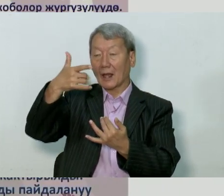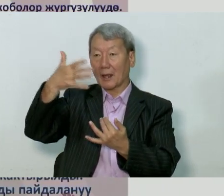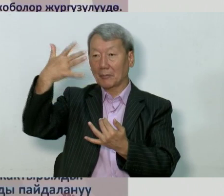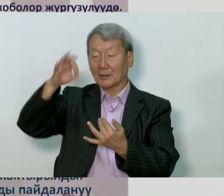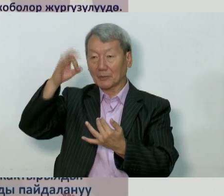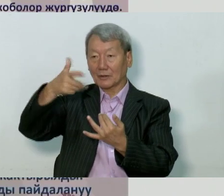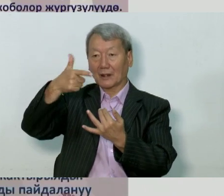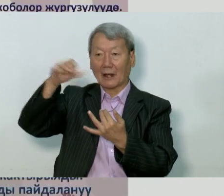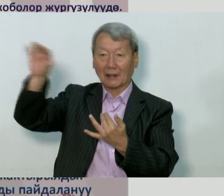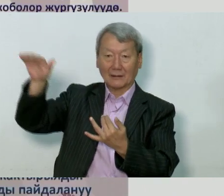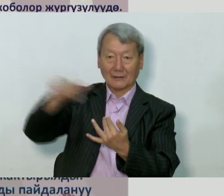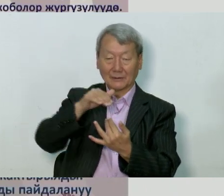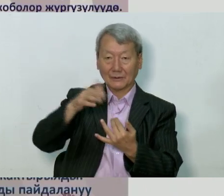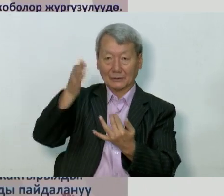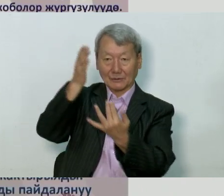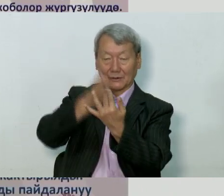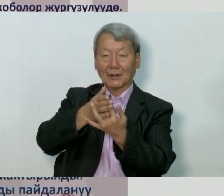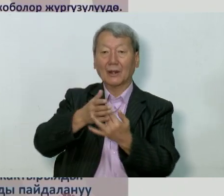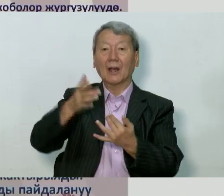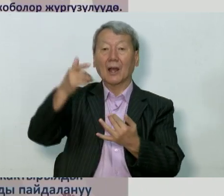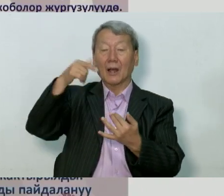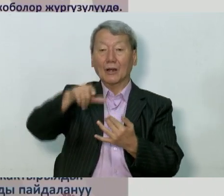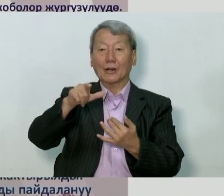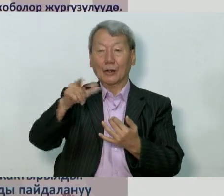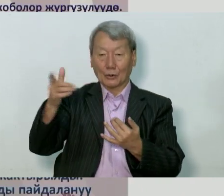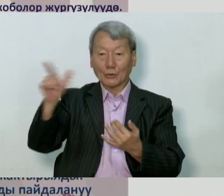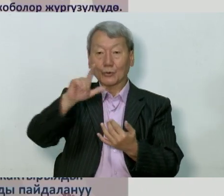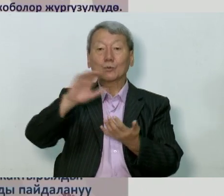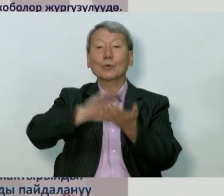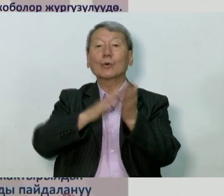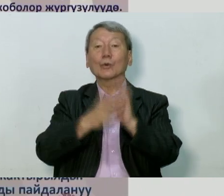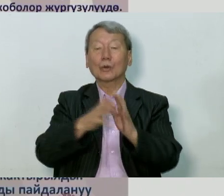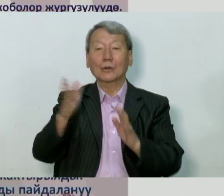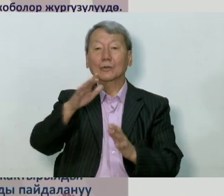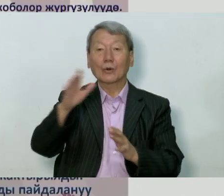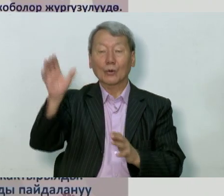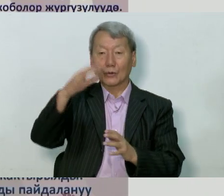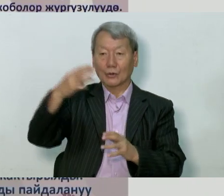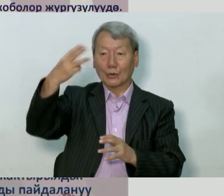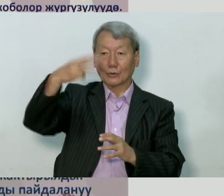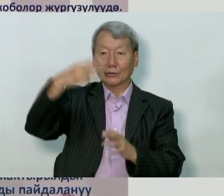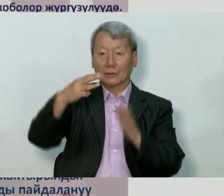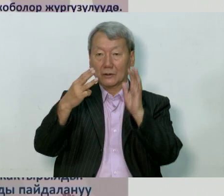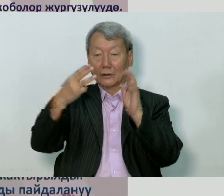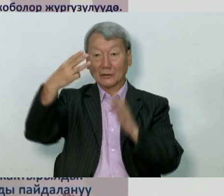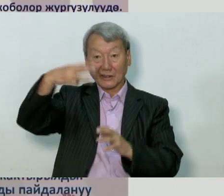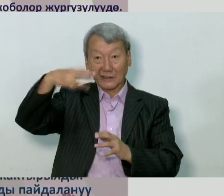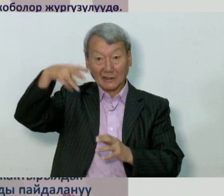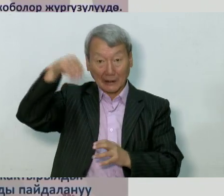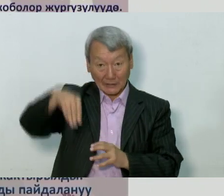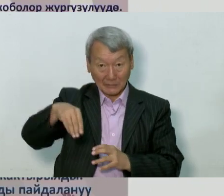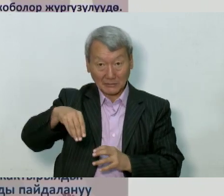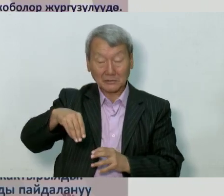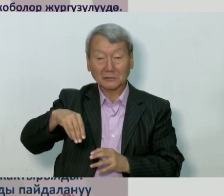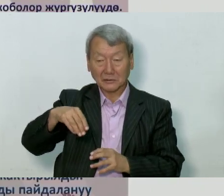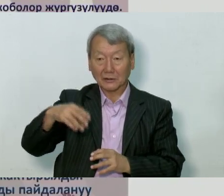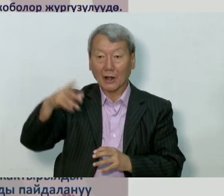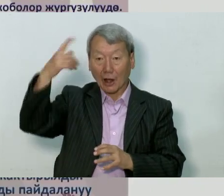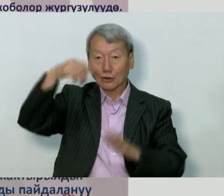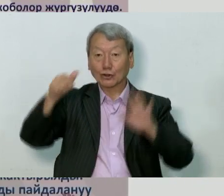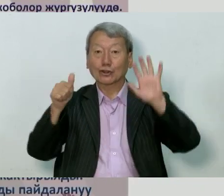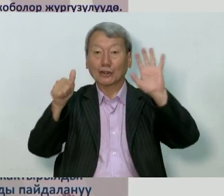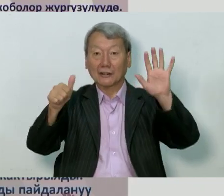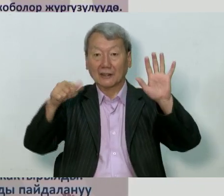банктын кредиттик шарттары, бул мөөнөтү 38 жыл, анын ичинде 6